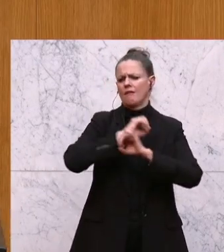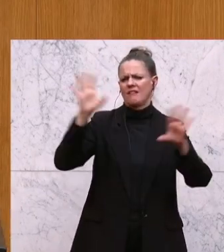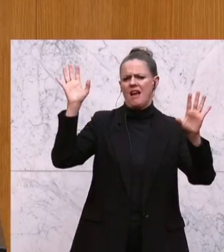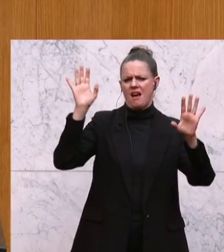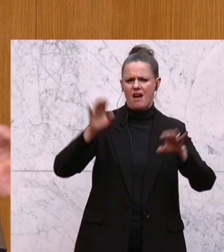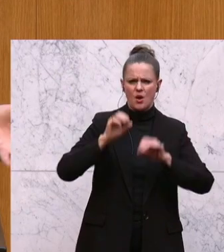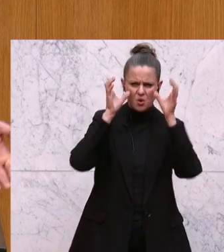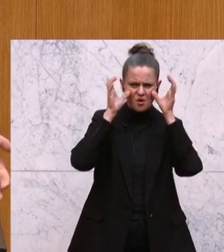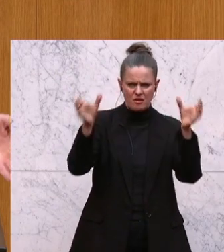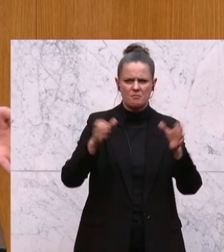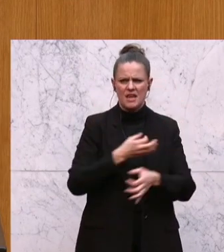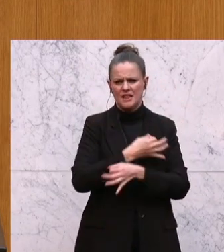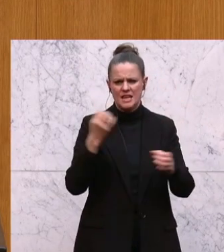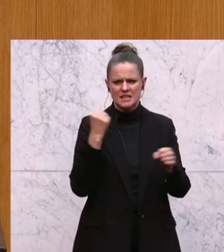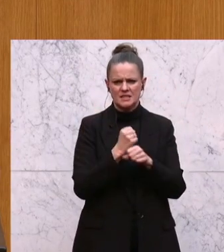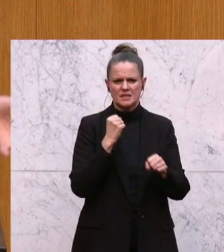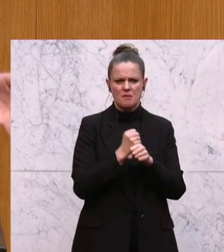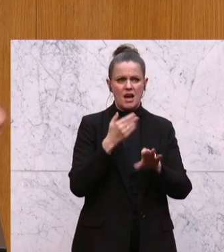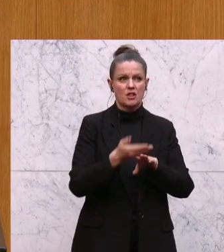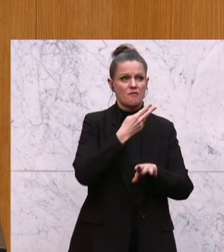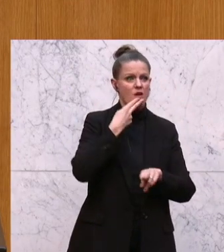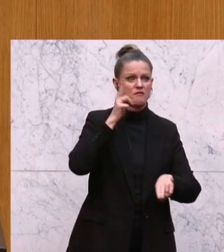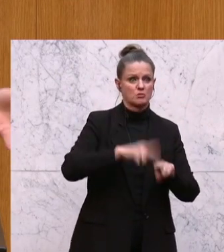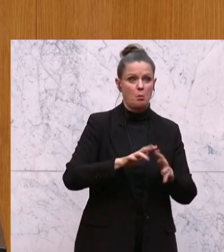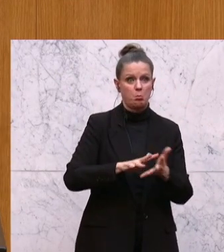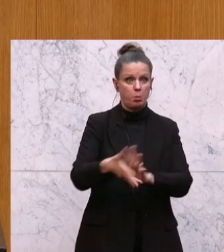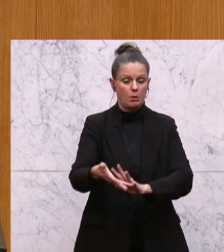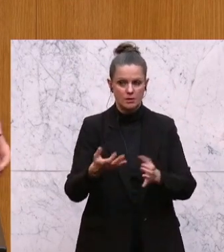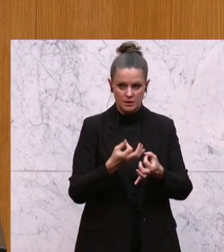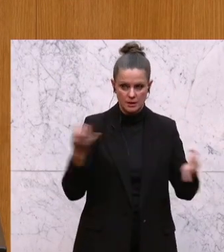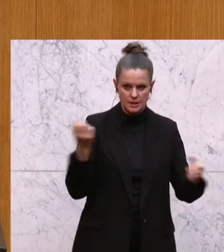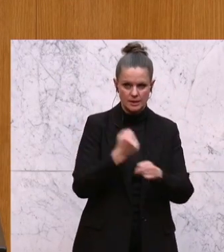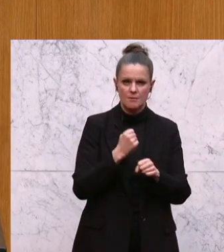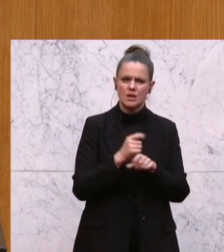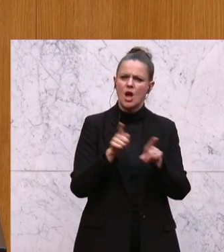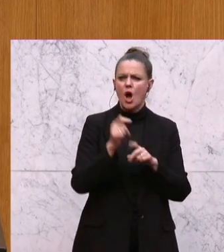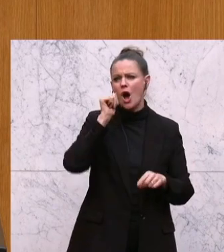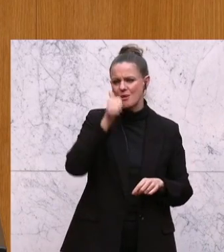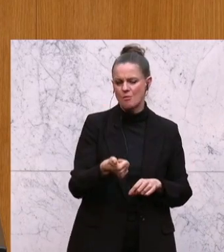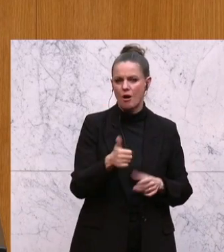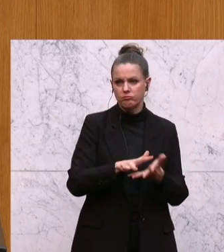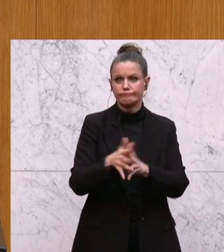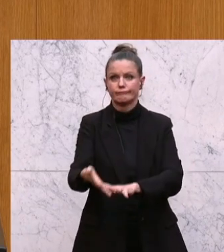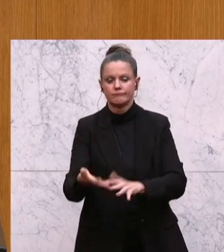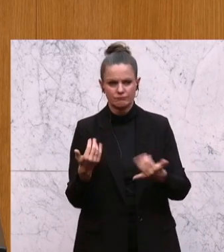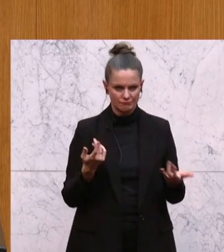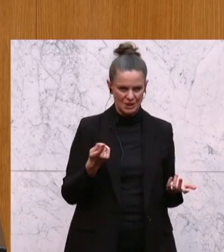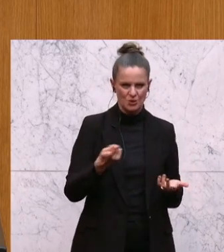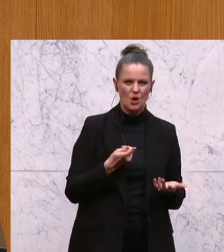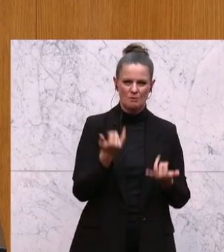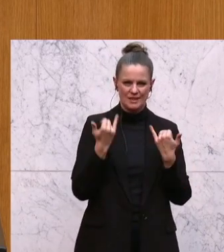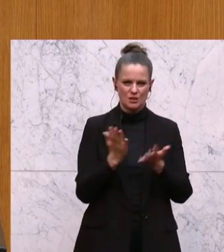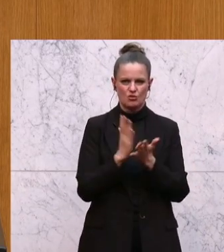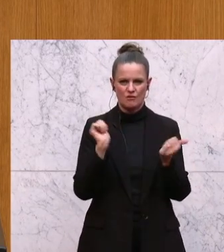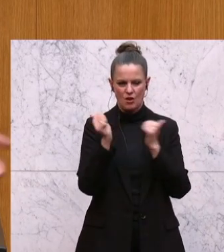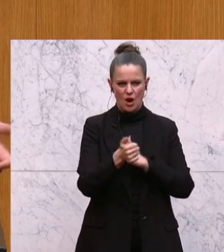umgefallen entgegen ihrer vorherigen Wahlversprechen oder Versprechen. Genauso wie sie auch morgen mal wieder umfallen werden, und das kann ich jetzt schon prophezeien,